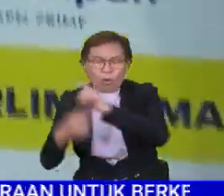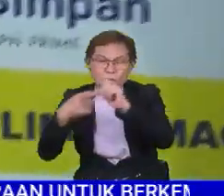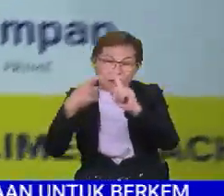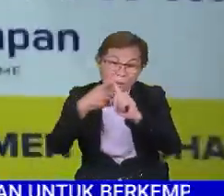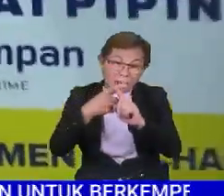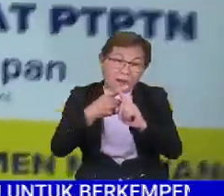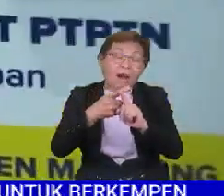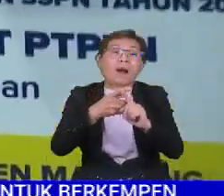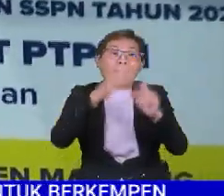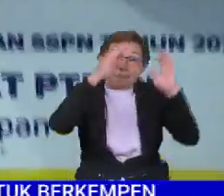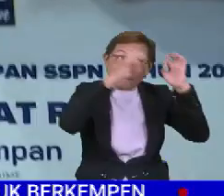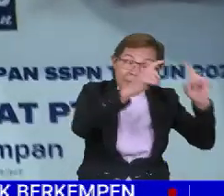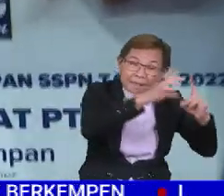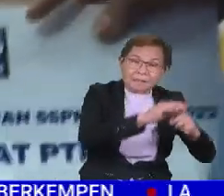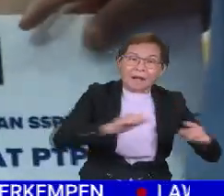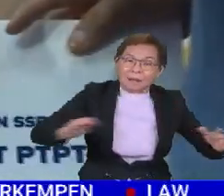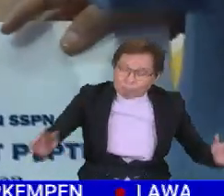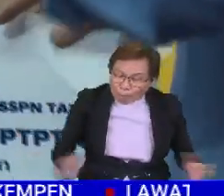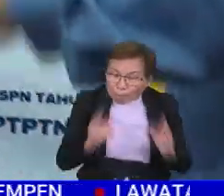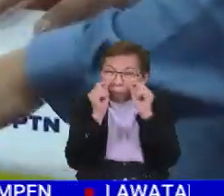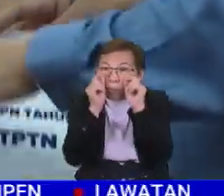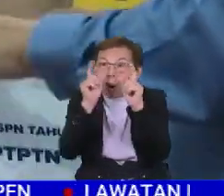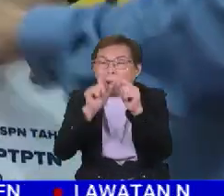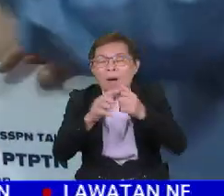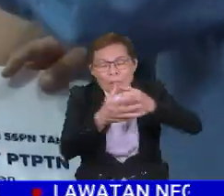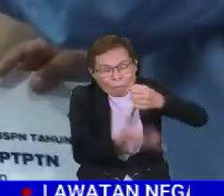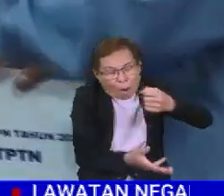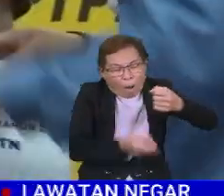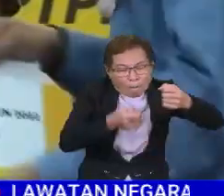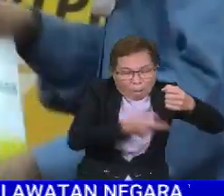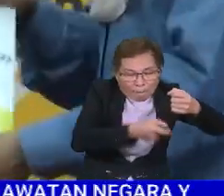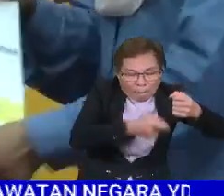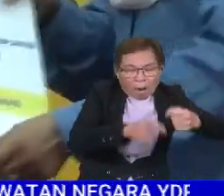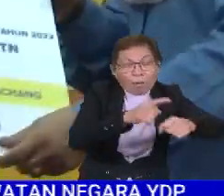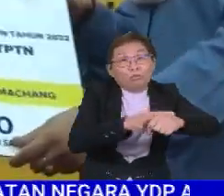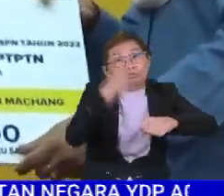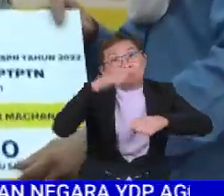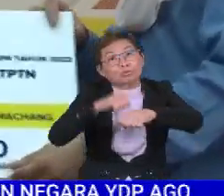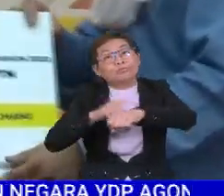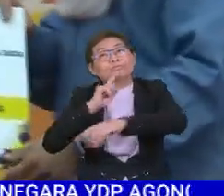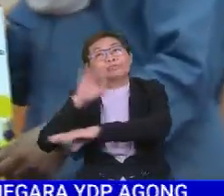aspek pendidikan serta galakan membentuk kesedaran penabungan sebagai jaminan masa depan.